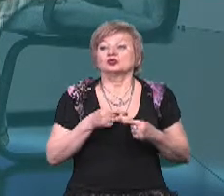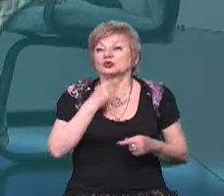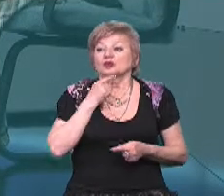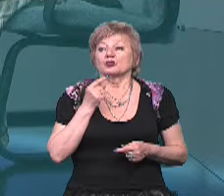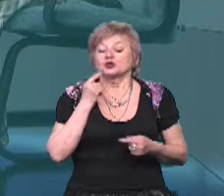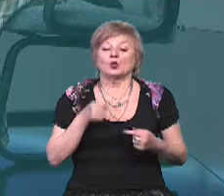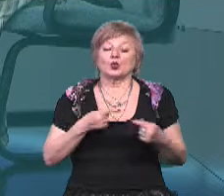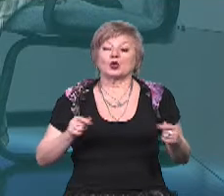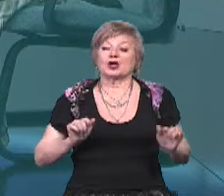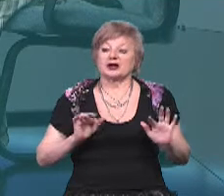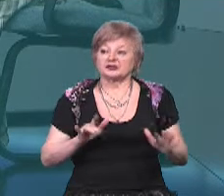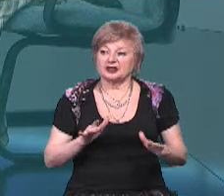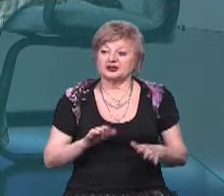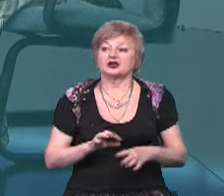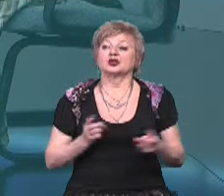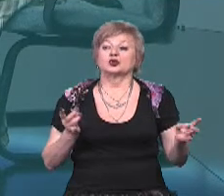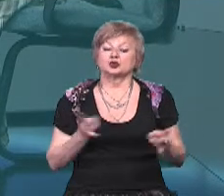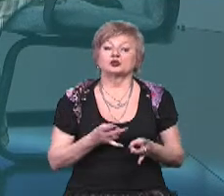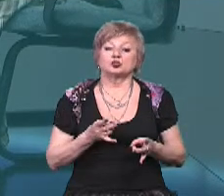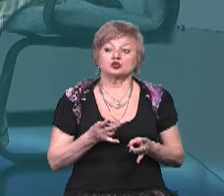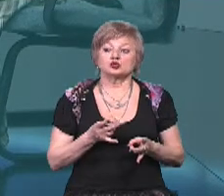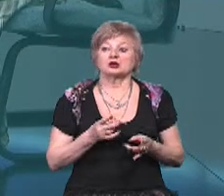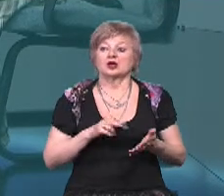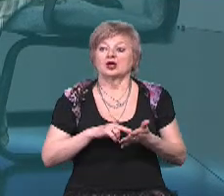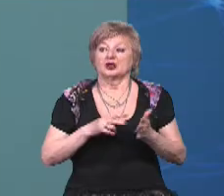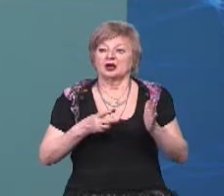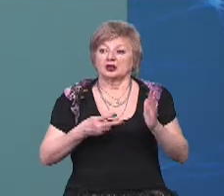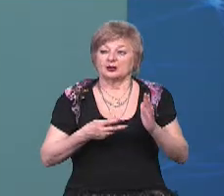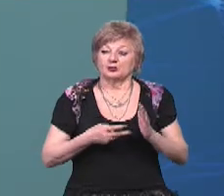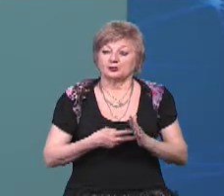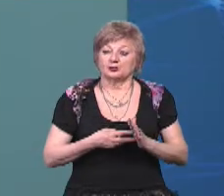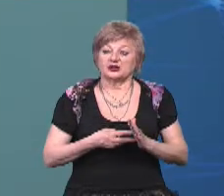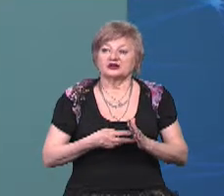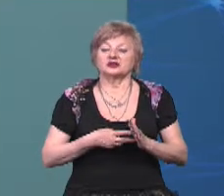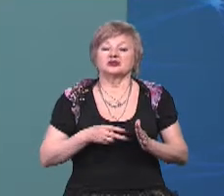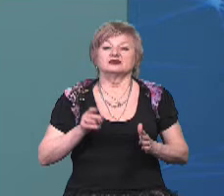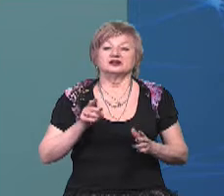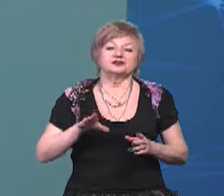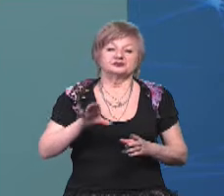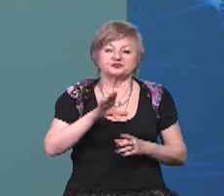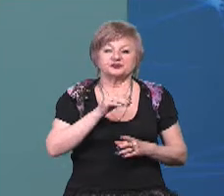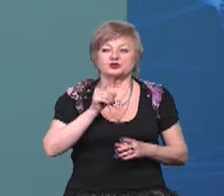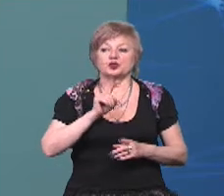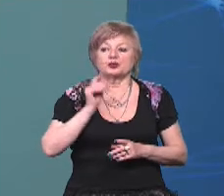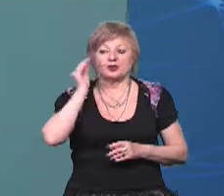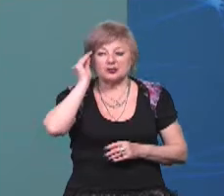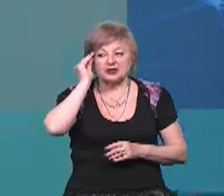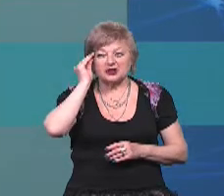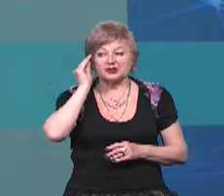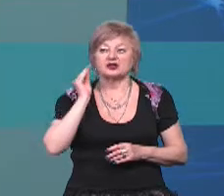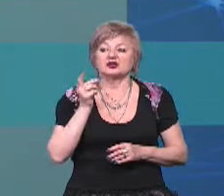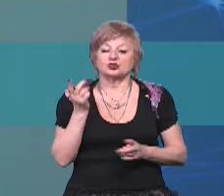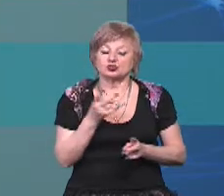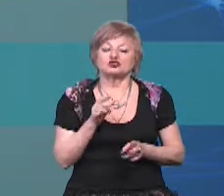мають бути проведені. Перш за все, це потрібно спрямувати зусилля лідерів думок громадських на те, щоб вони засуджували